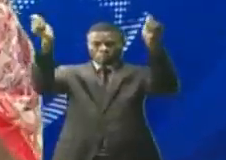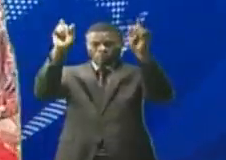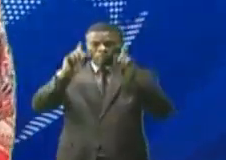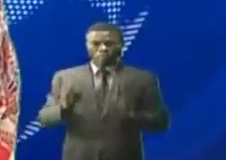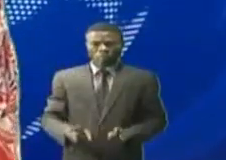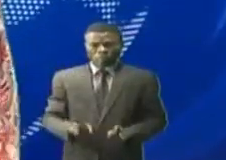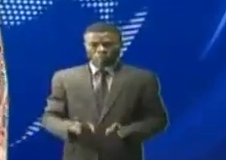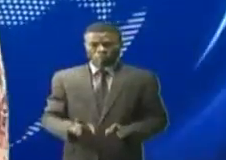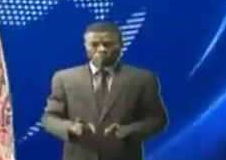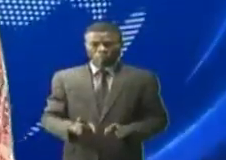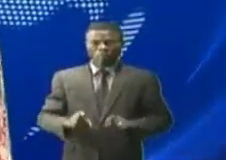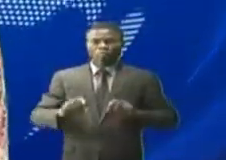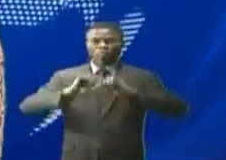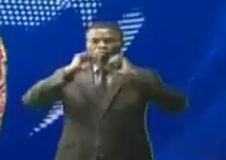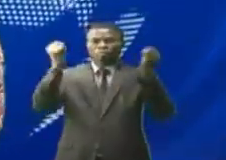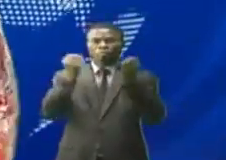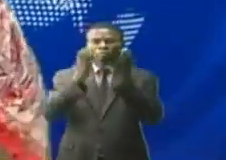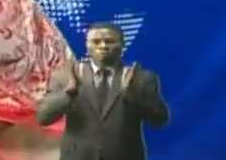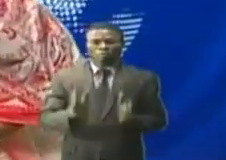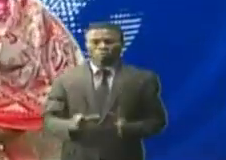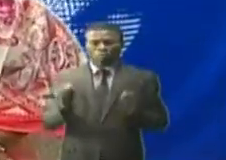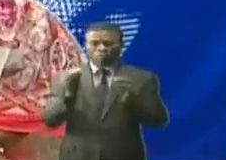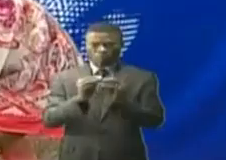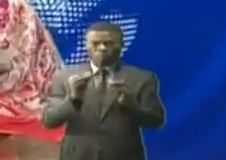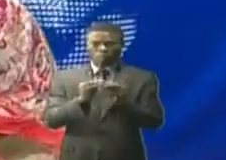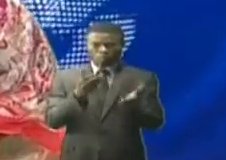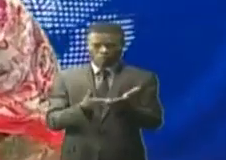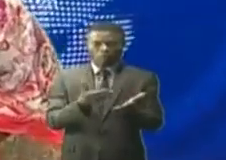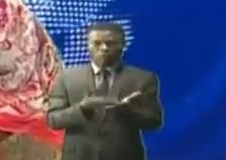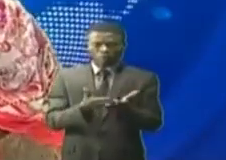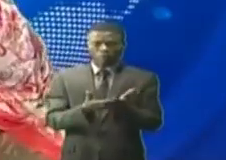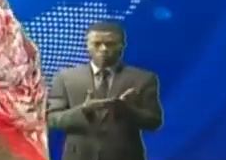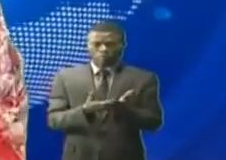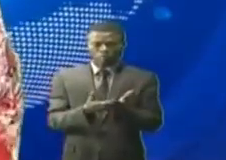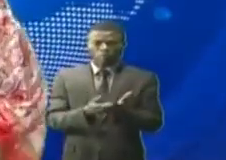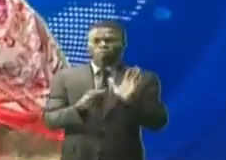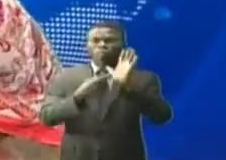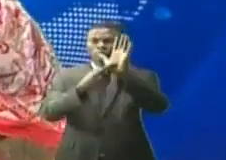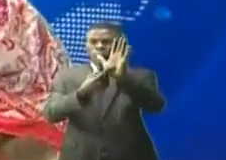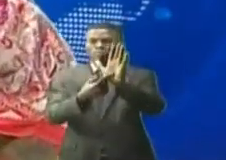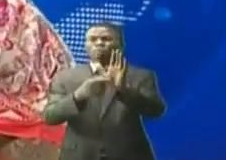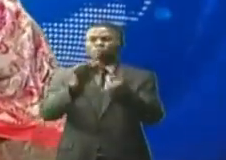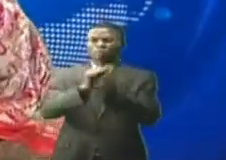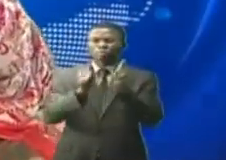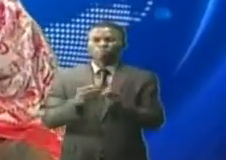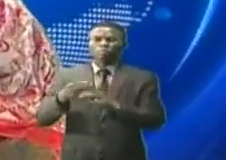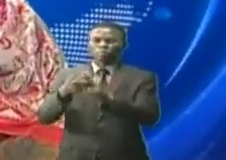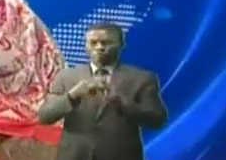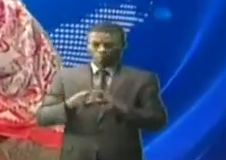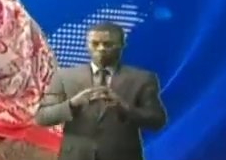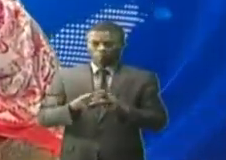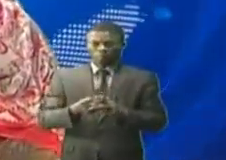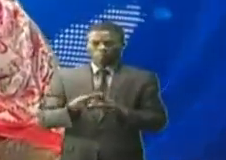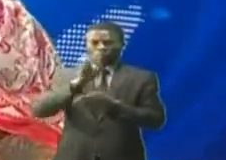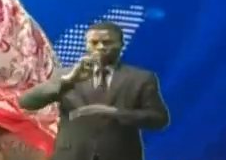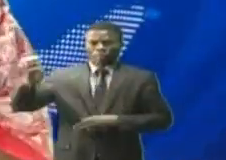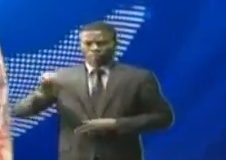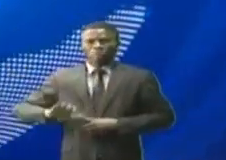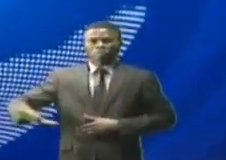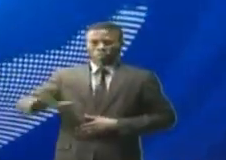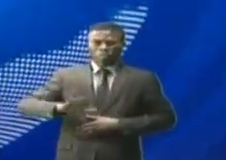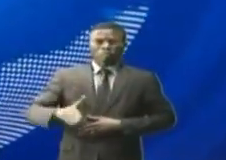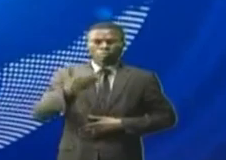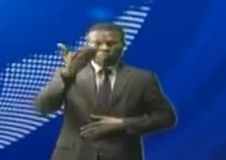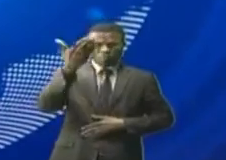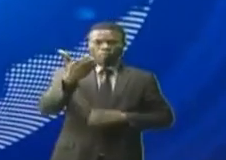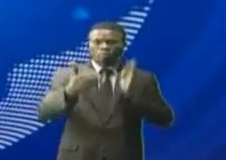de l'Intersocialiste, réunion au cours de laquelle il a présenté la situation sécuritaire dans l'Est du pays. Cédric